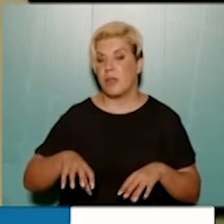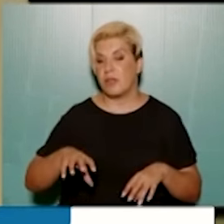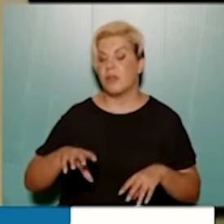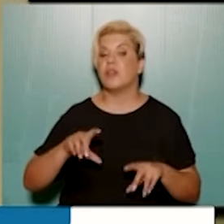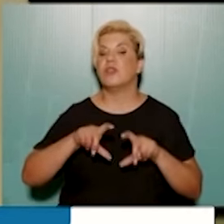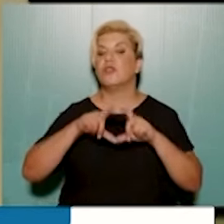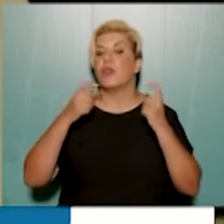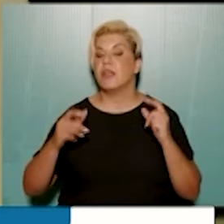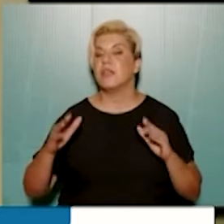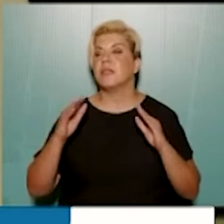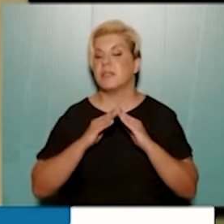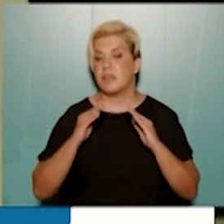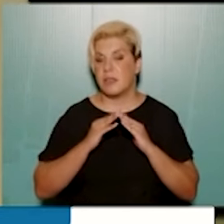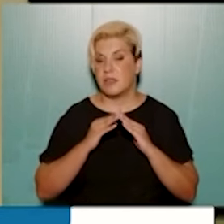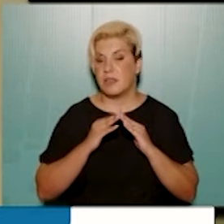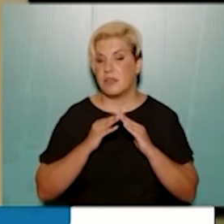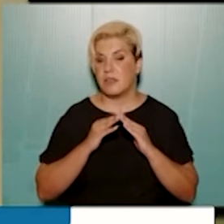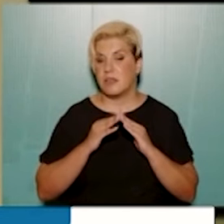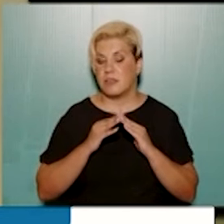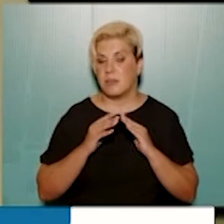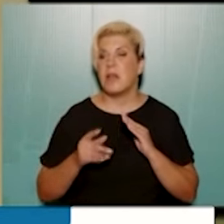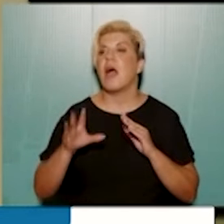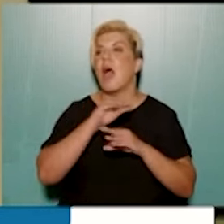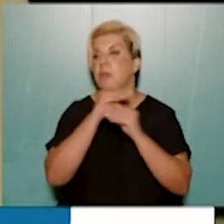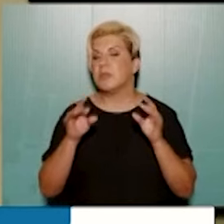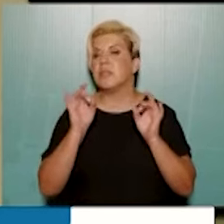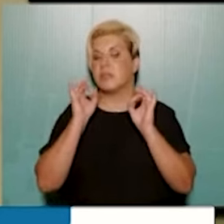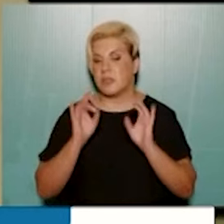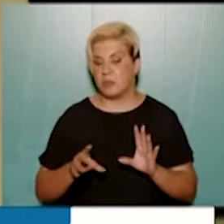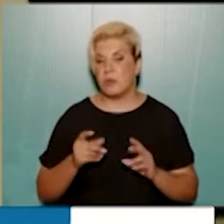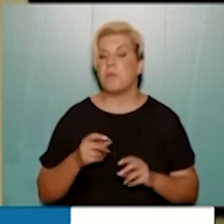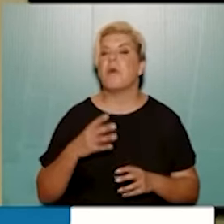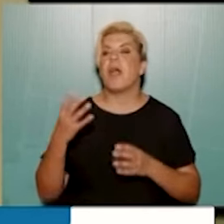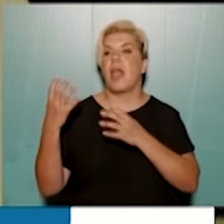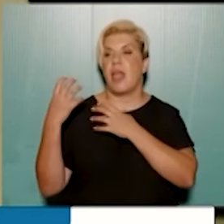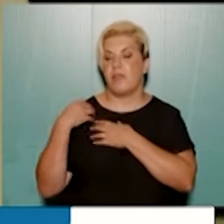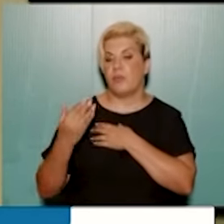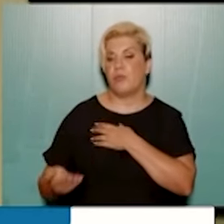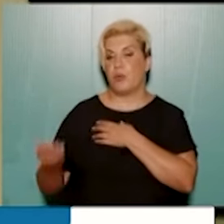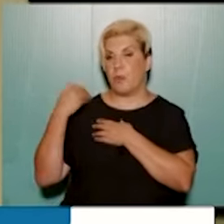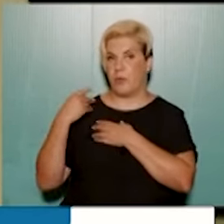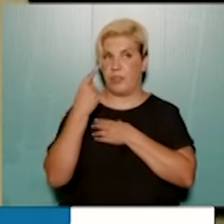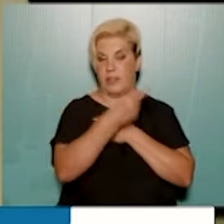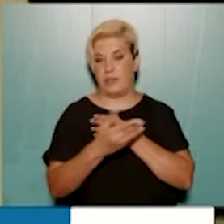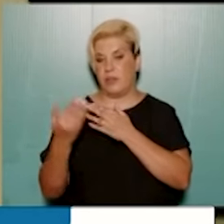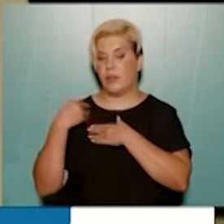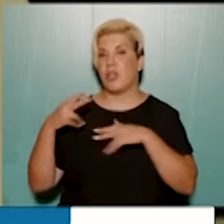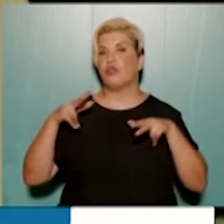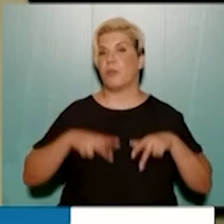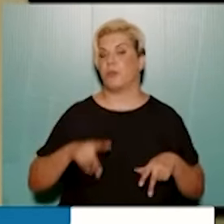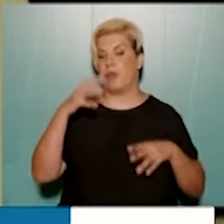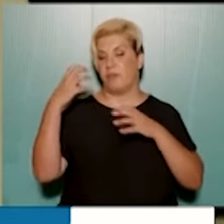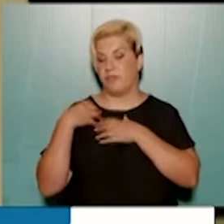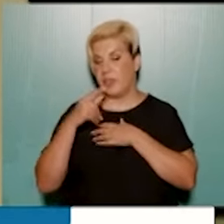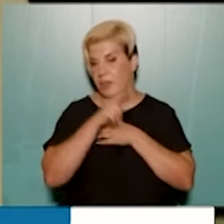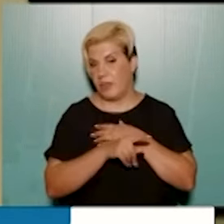για τη σχολική στέγη και πάλι, κατά τη γνώμη μας, τζίφος. Μόνο ρίχνετε τον μπαλάκι των ευθυνών στους προηγούμενους ή στο Υπουργείο,